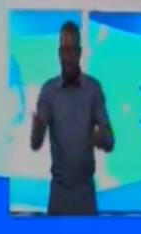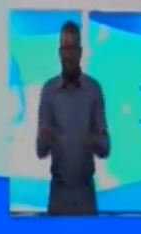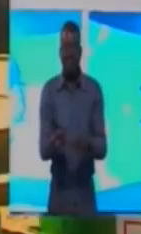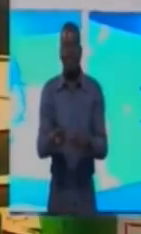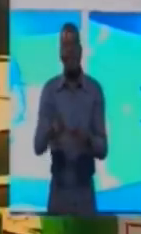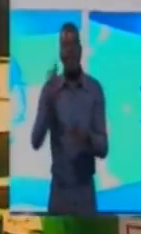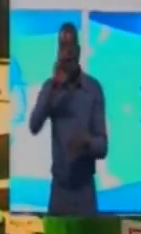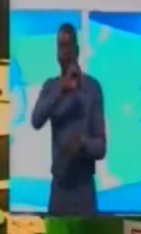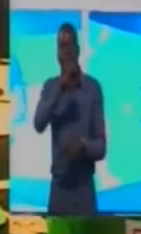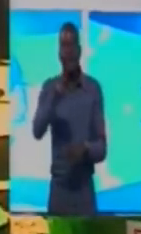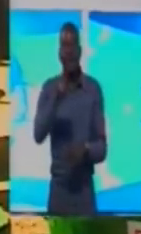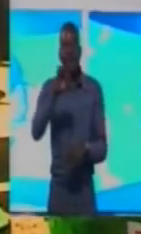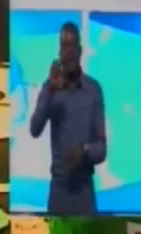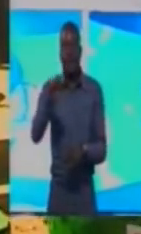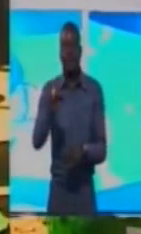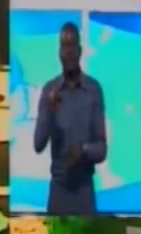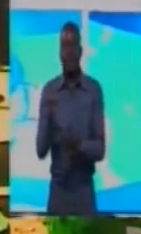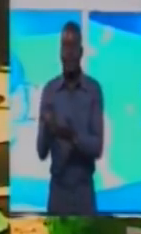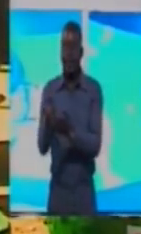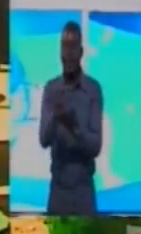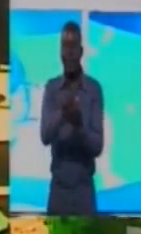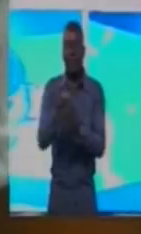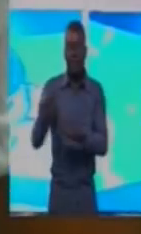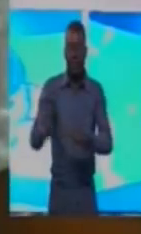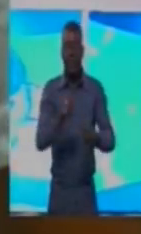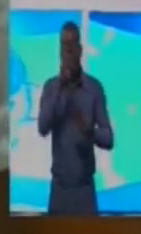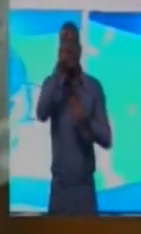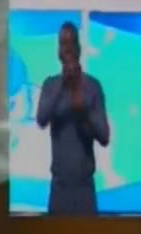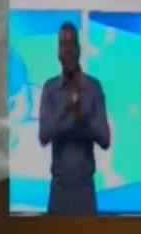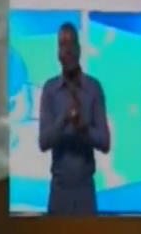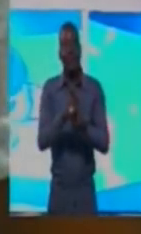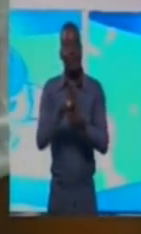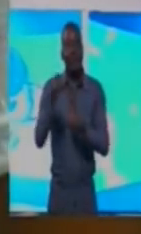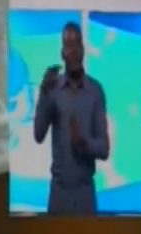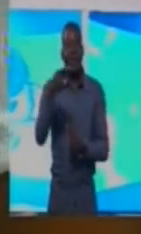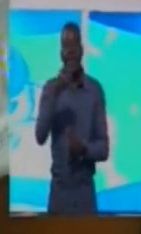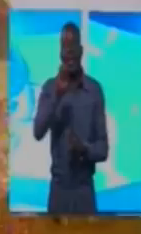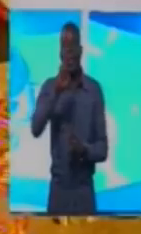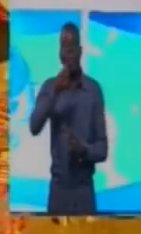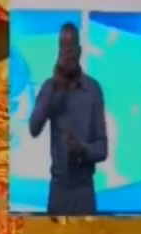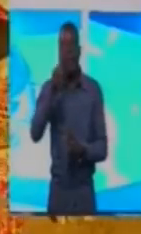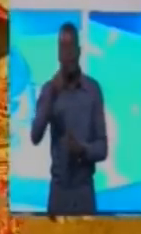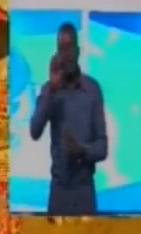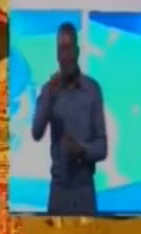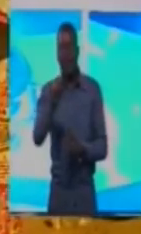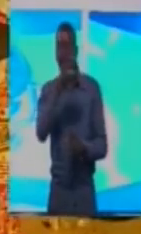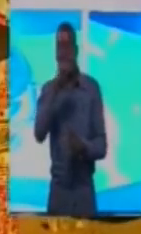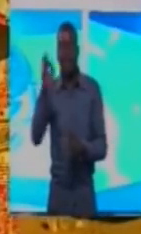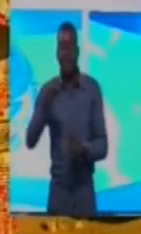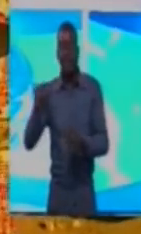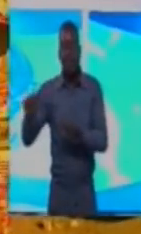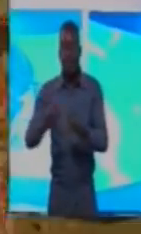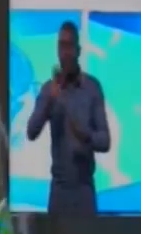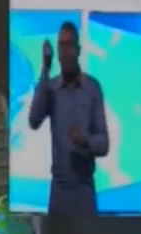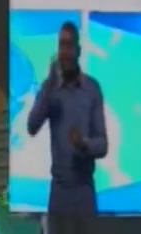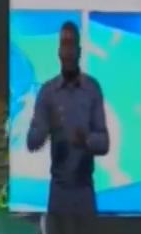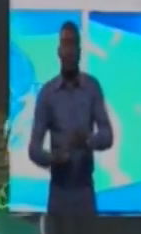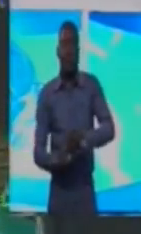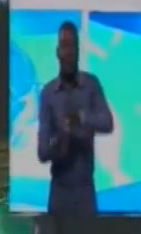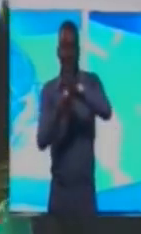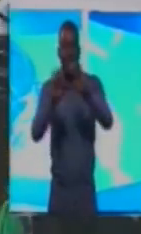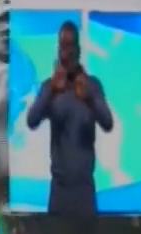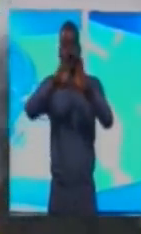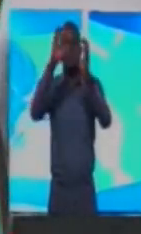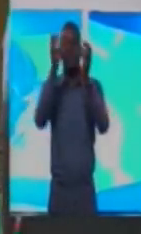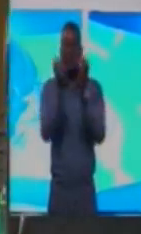Zongo. Réputé pour ses actions citoyennes, GRDS Burkina s'est engagé à soutenir la commune de Zitenga